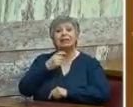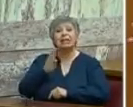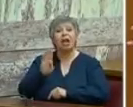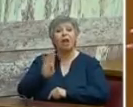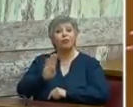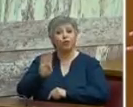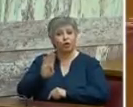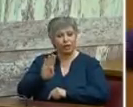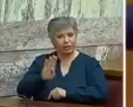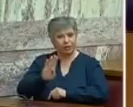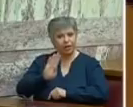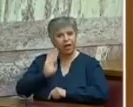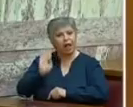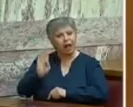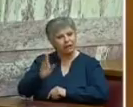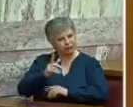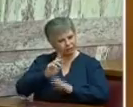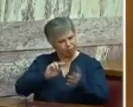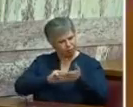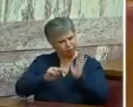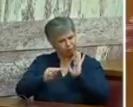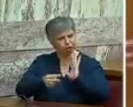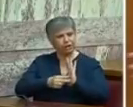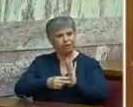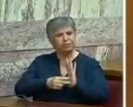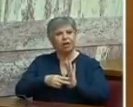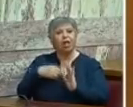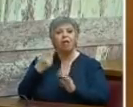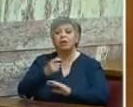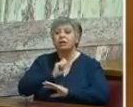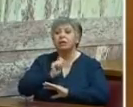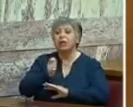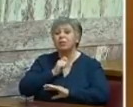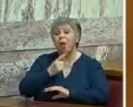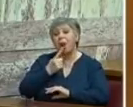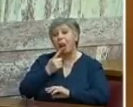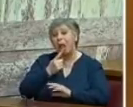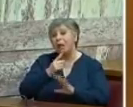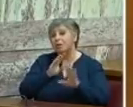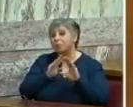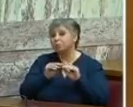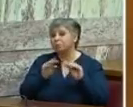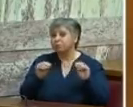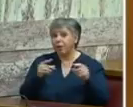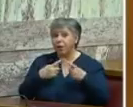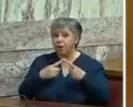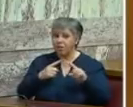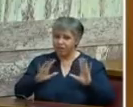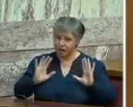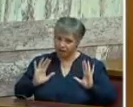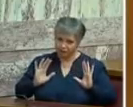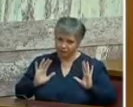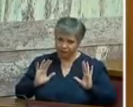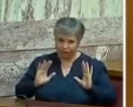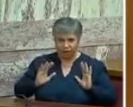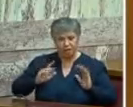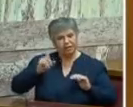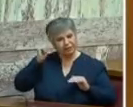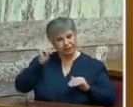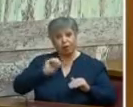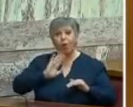λογαριασμούς. Κυκλοφορούν διάφορα στα δημοσιογραφικά γραφεία. Διάφορα. Και όχι δικών μας, έτσι, αλλωνών. Λοιπόν,